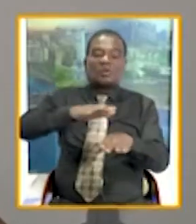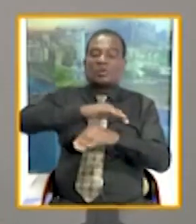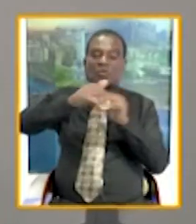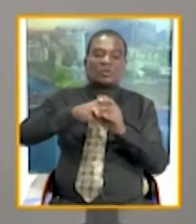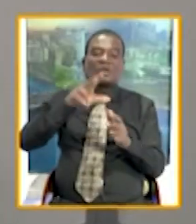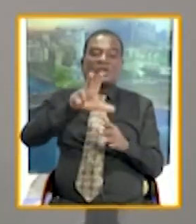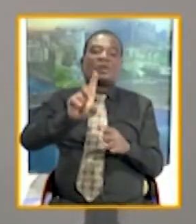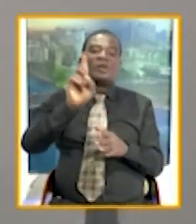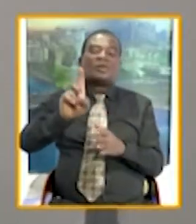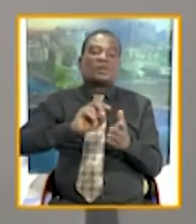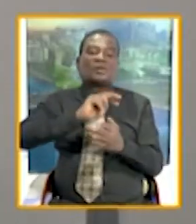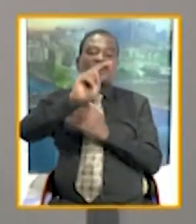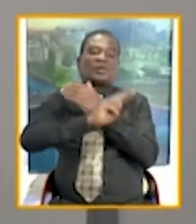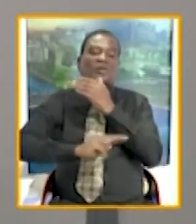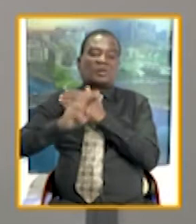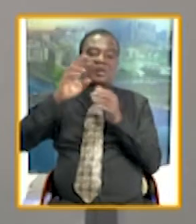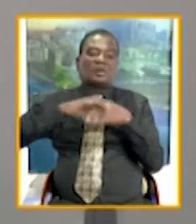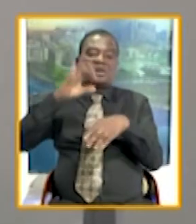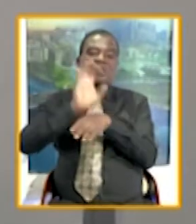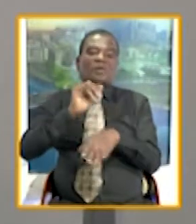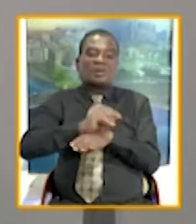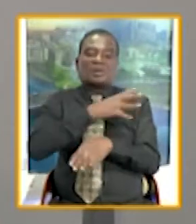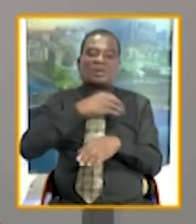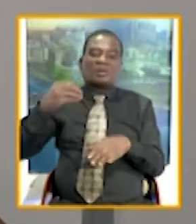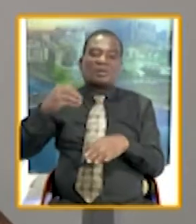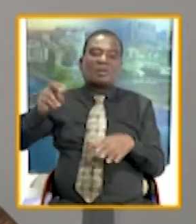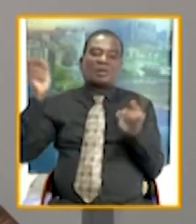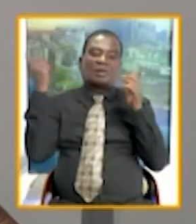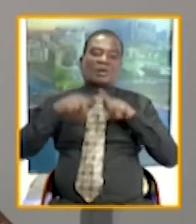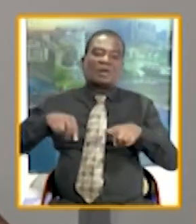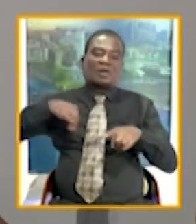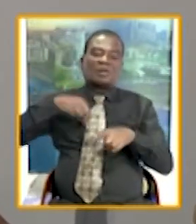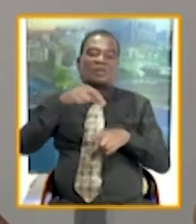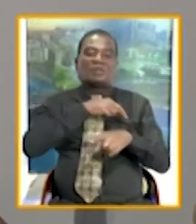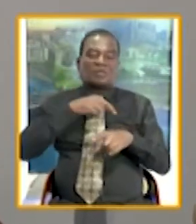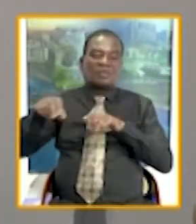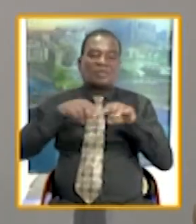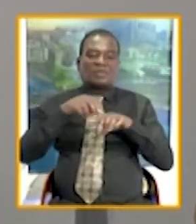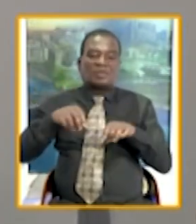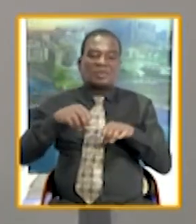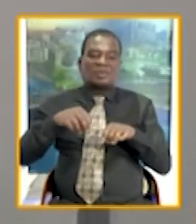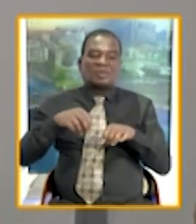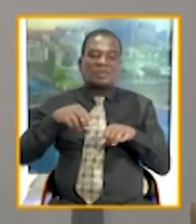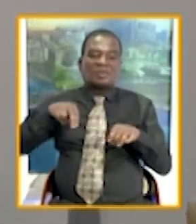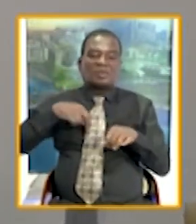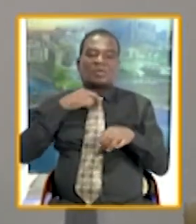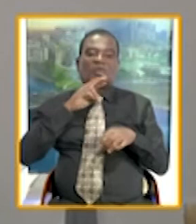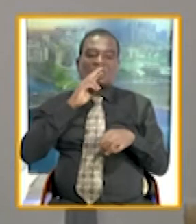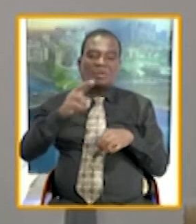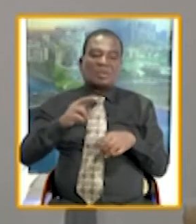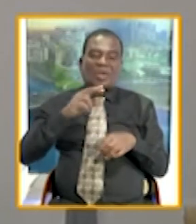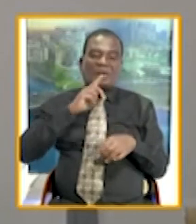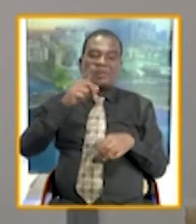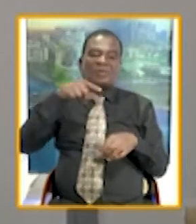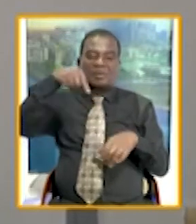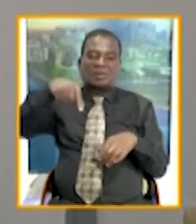la Côte d'Ivoire. C'est déjà un point qui est très positif. Et lorsque nous faisons le monitoring, nous assurons et nous sommes